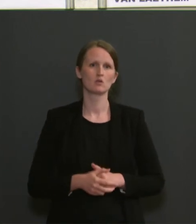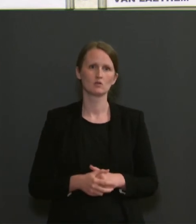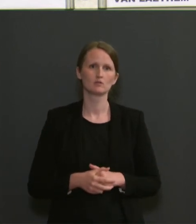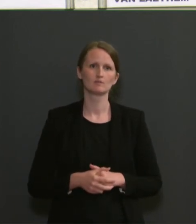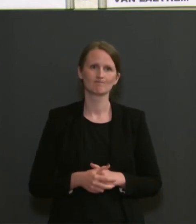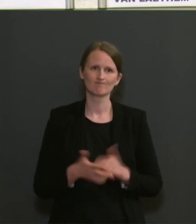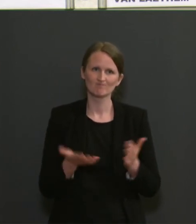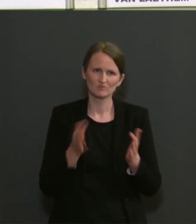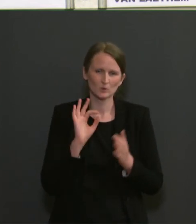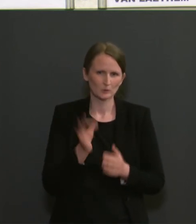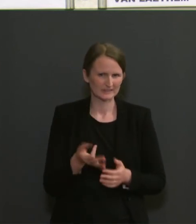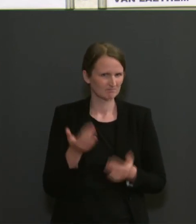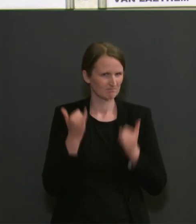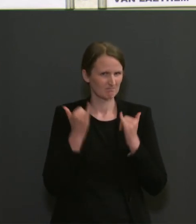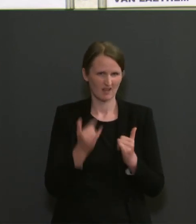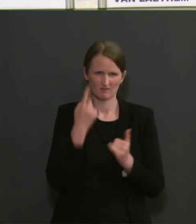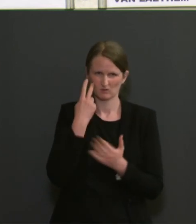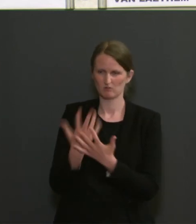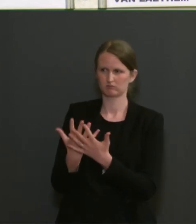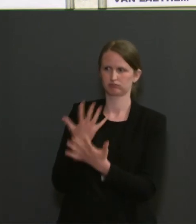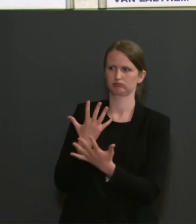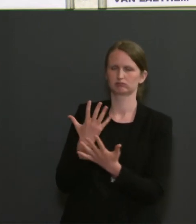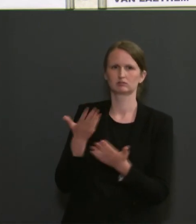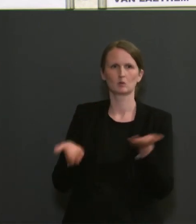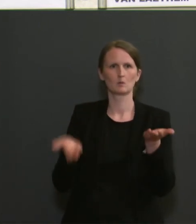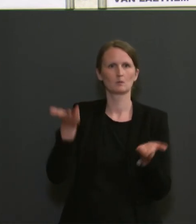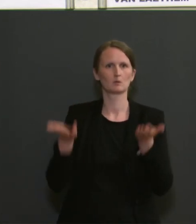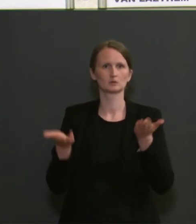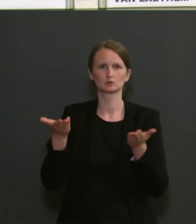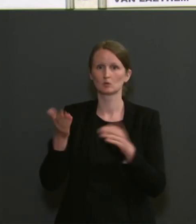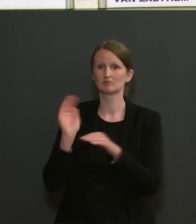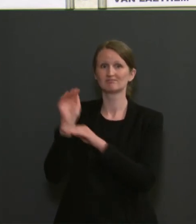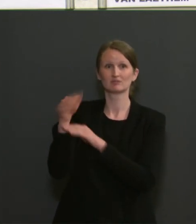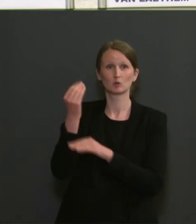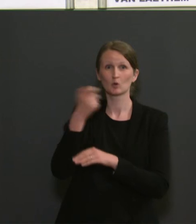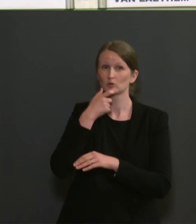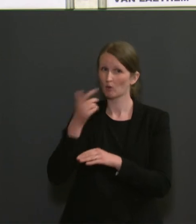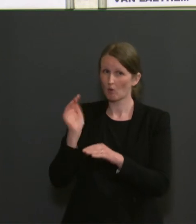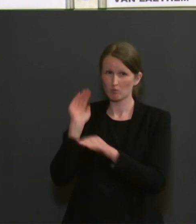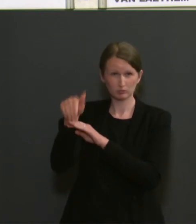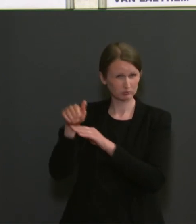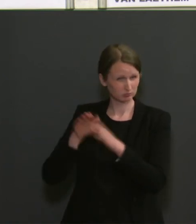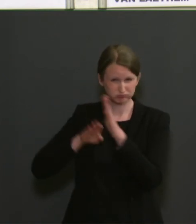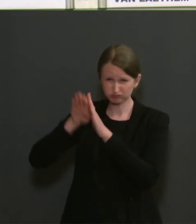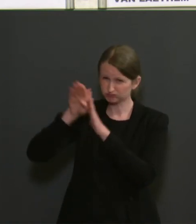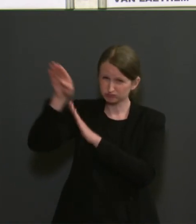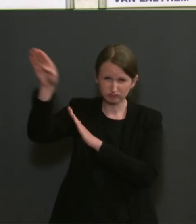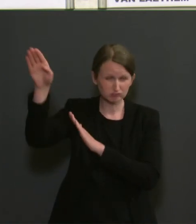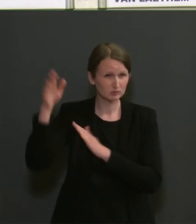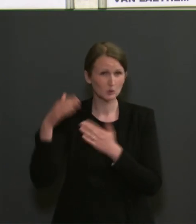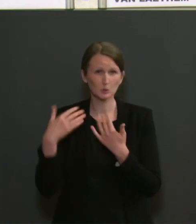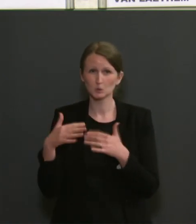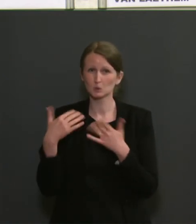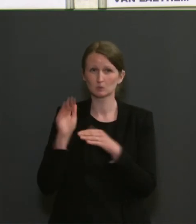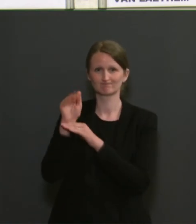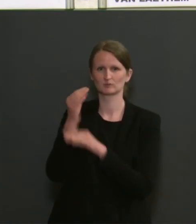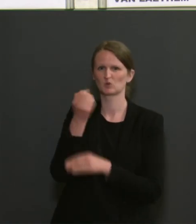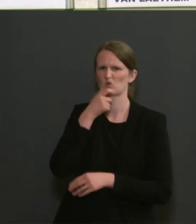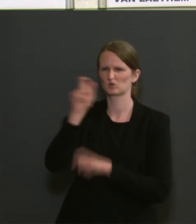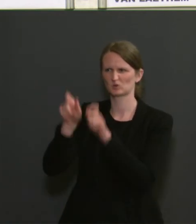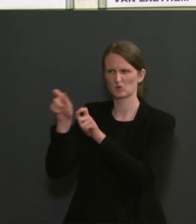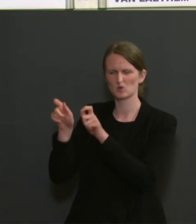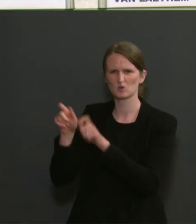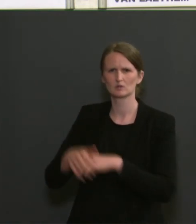personnes de plus de 90 ans comme étant les plus touchées par la vague actuelle en ce moment.